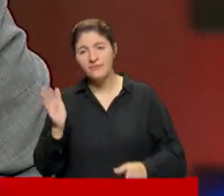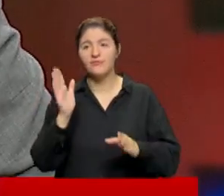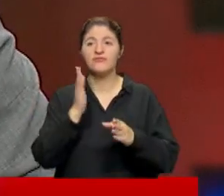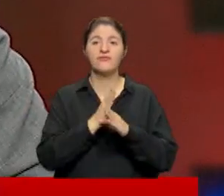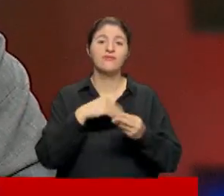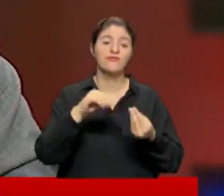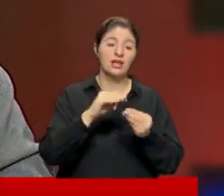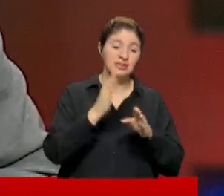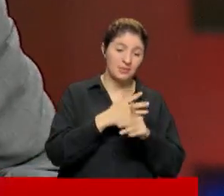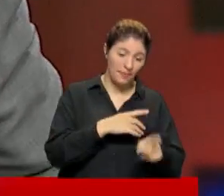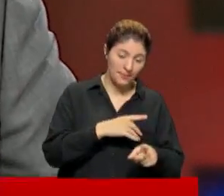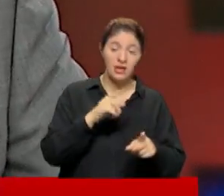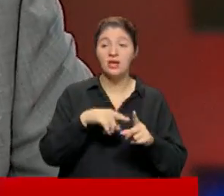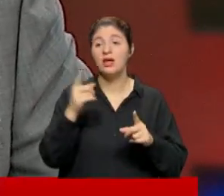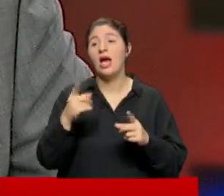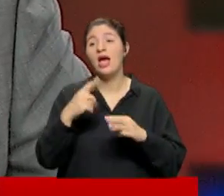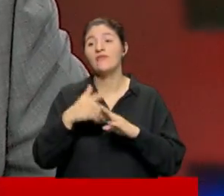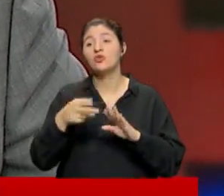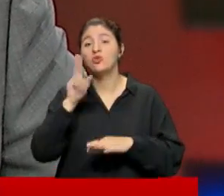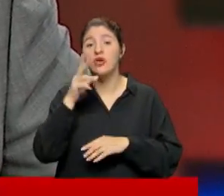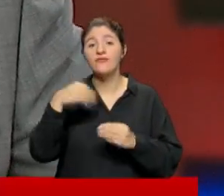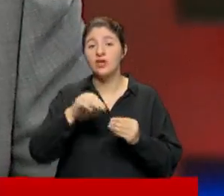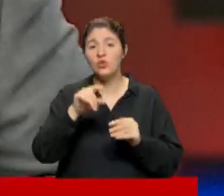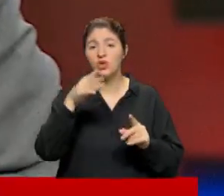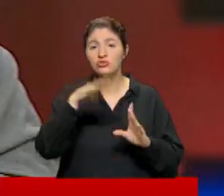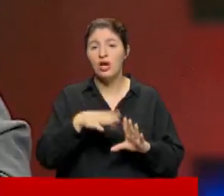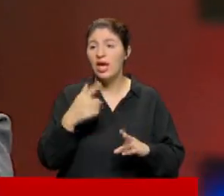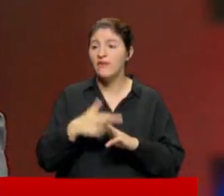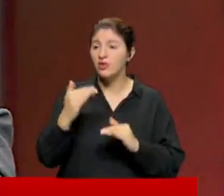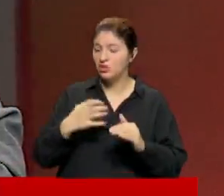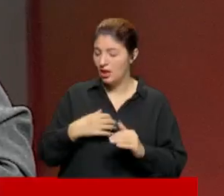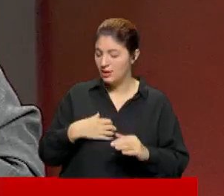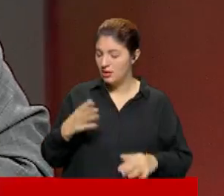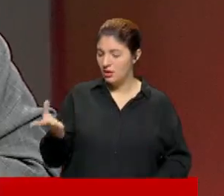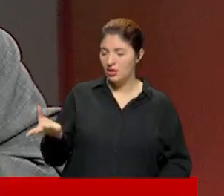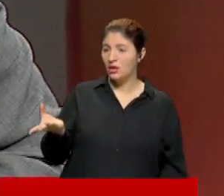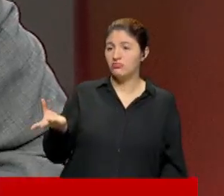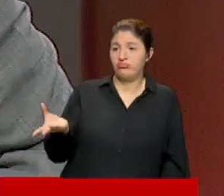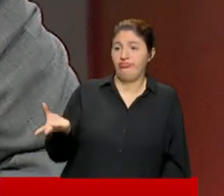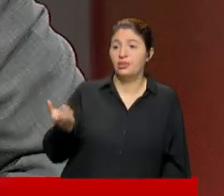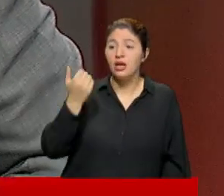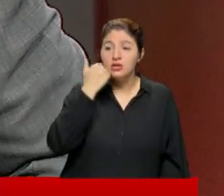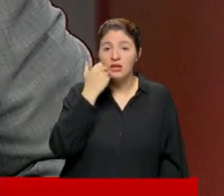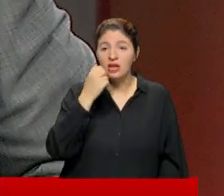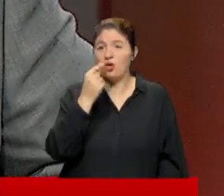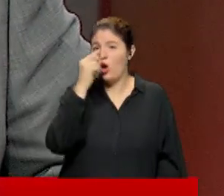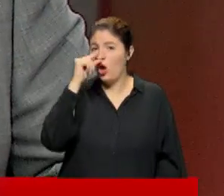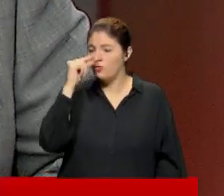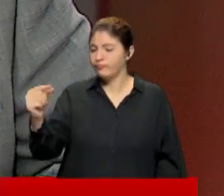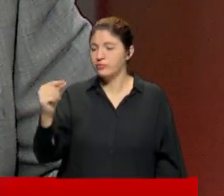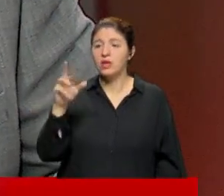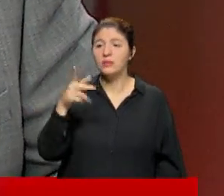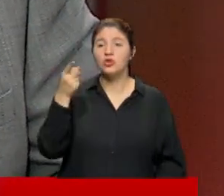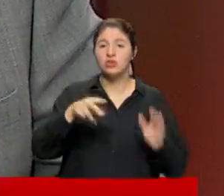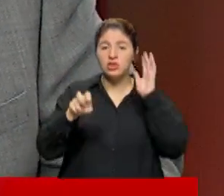enflasyon sonuç faizi 12'ye düşürdün e enflasyon kendi yalancı Pinokyo TÜİK rakamlarıyla